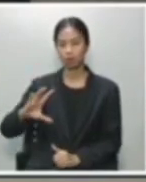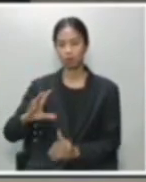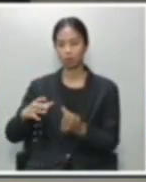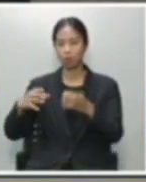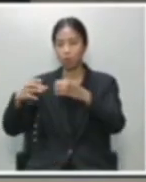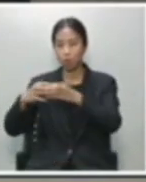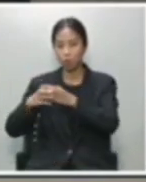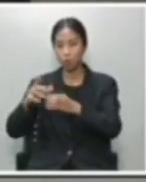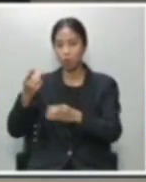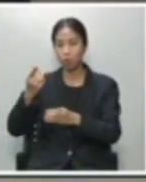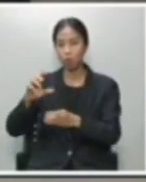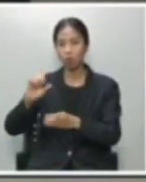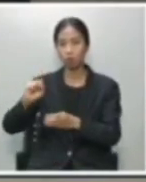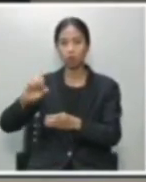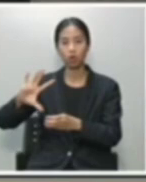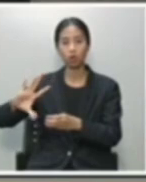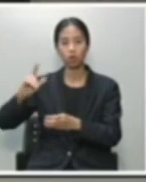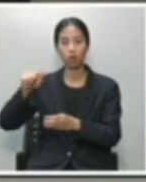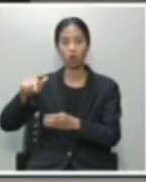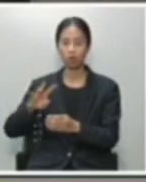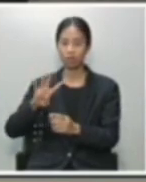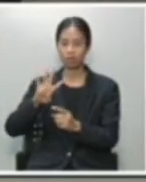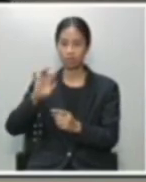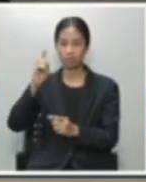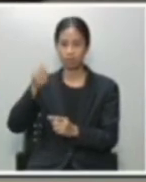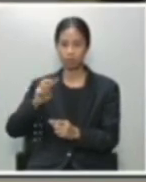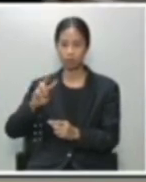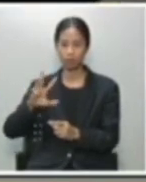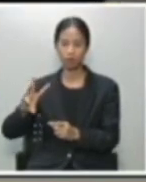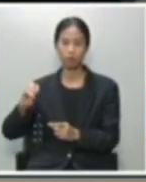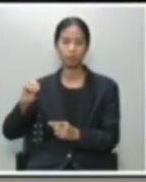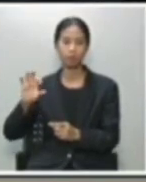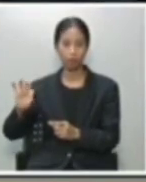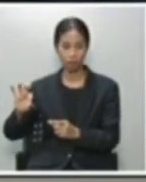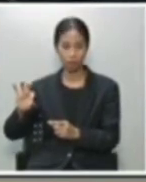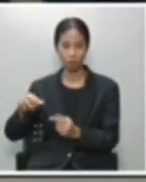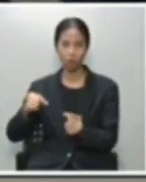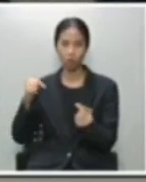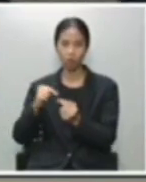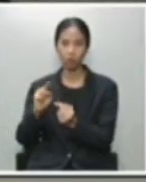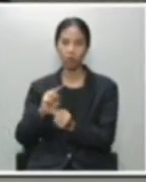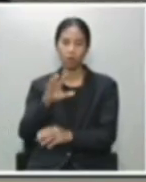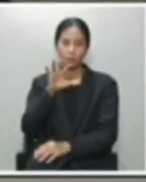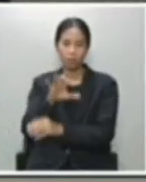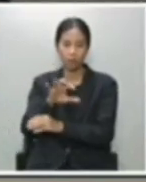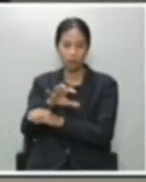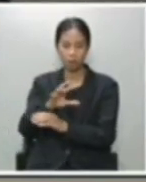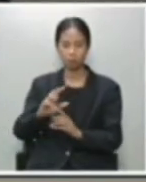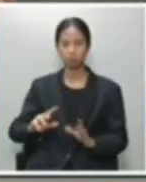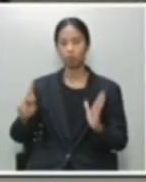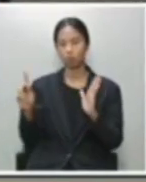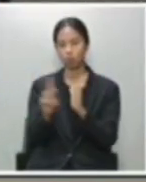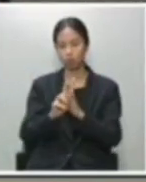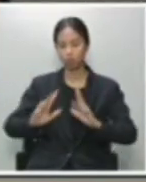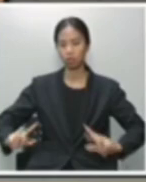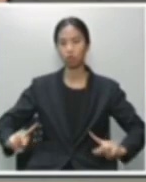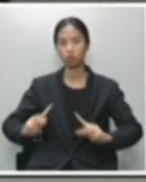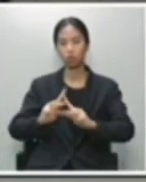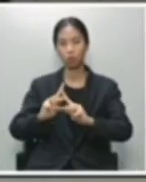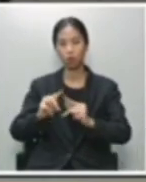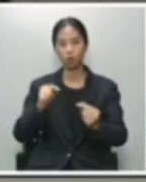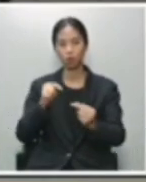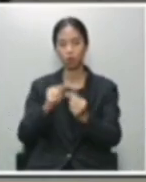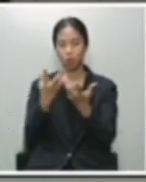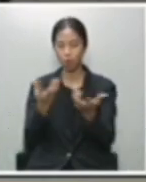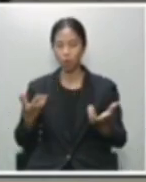ที่4/2559เรื่องการยกเว้นการใช้บังคับของกฎกระทรวงที่มีการปล่อยเสรีนำเข้